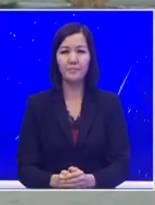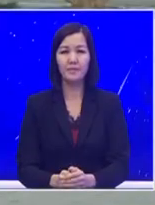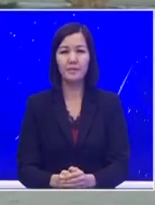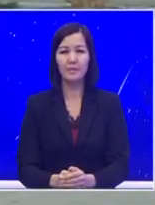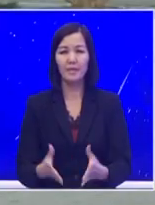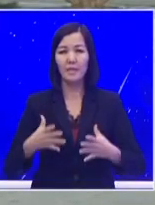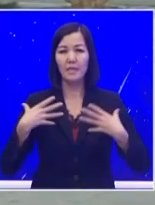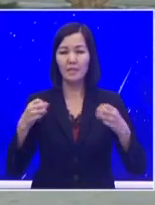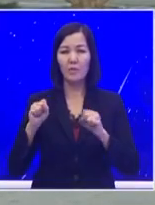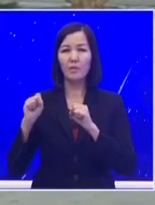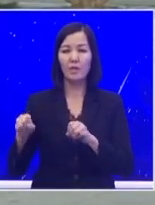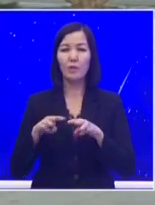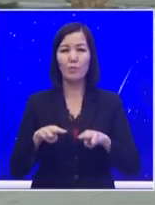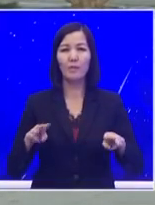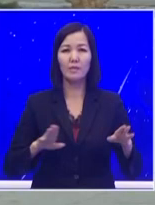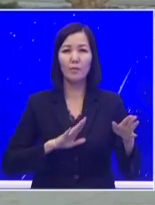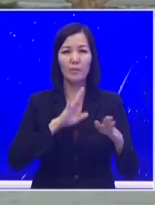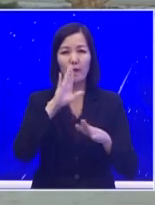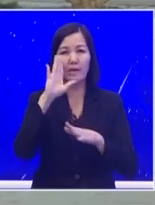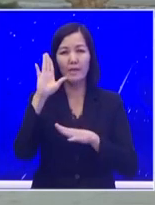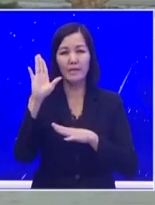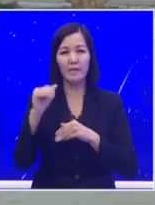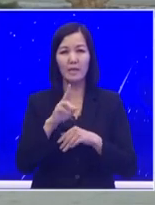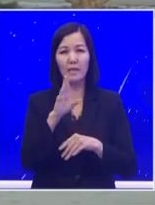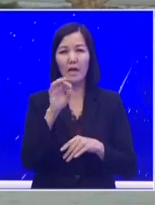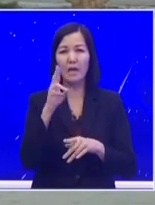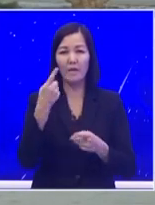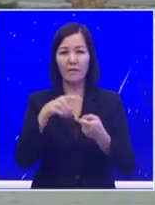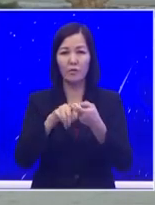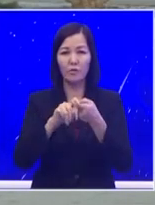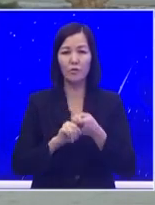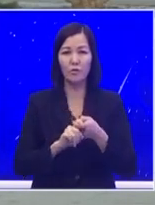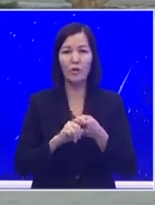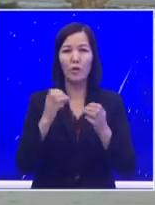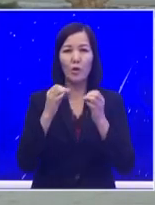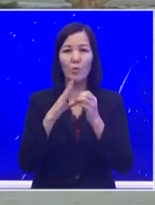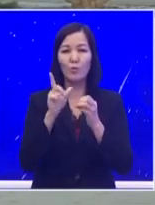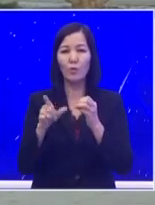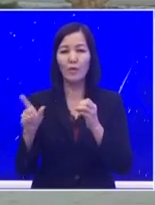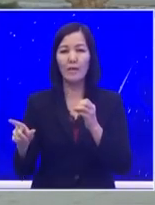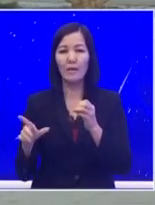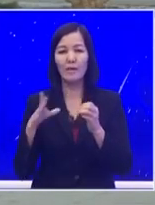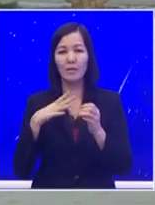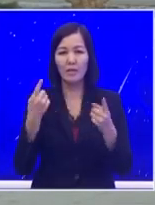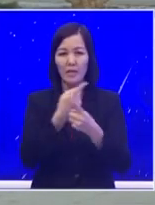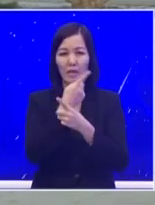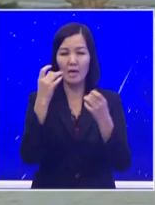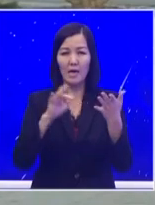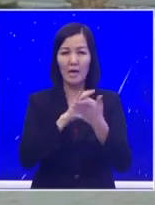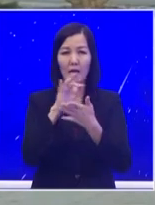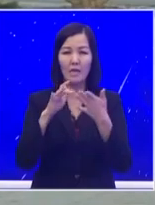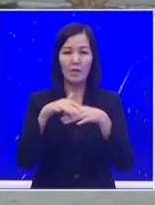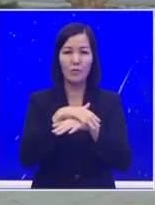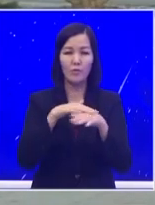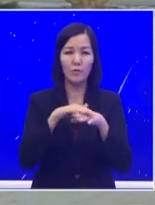Денсаулық сақтау министрлігінің бүгін таңертең елордадағы коронавирусты жұқтырғандардың саны 14-ке жетті деген ақпараты қала тұрғындарын